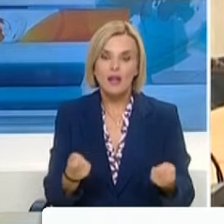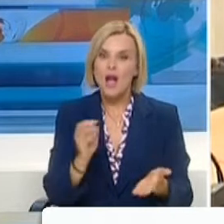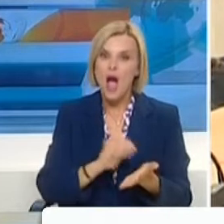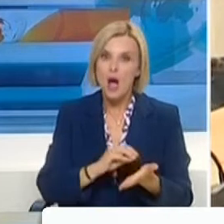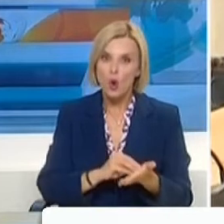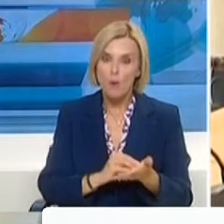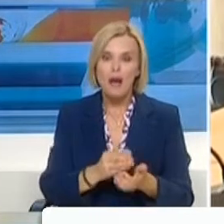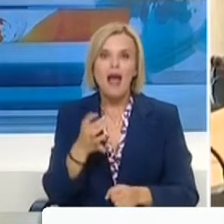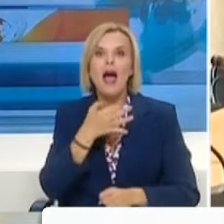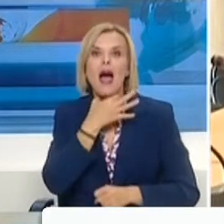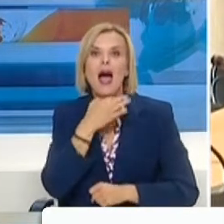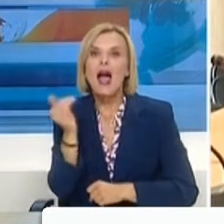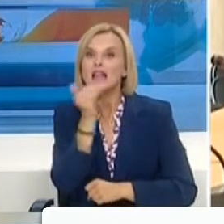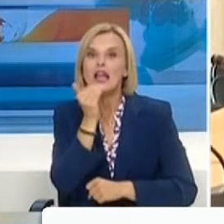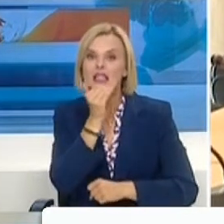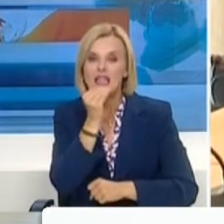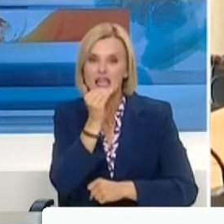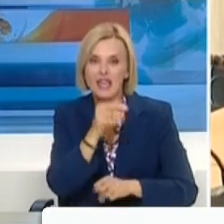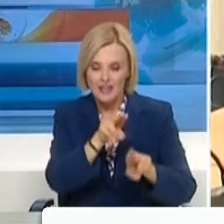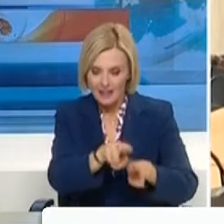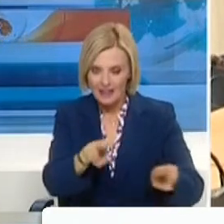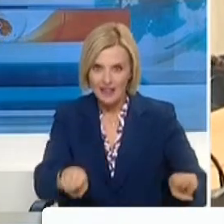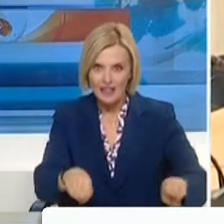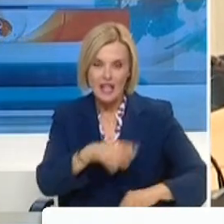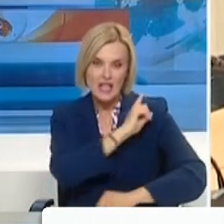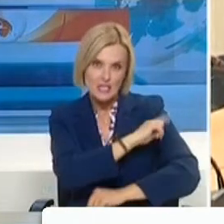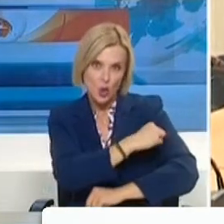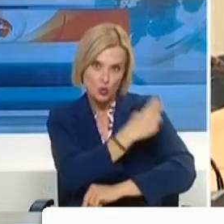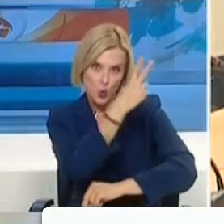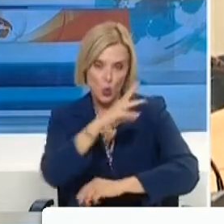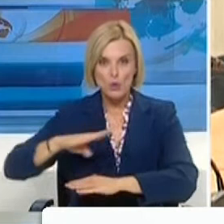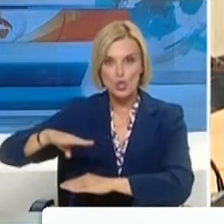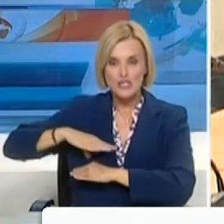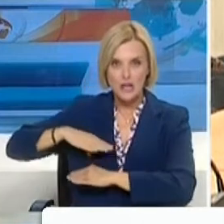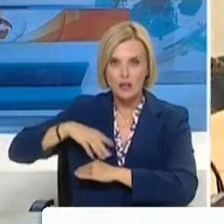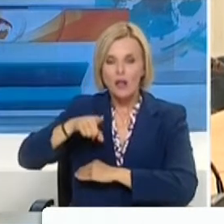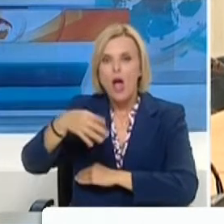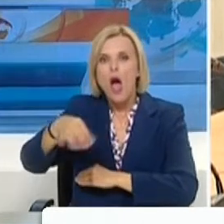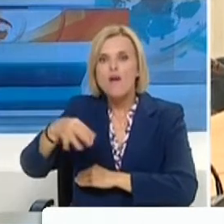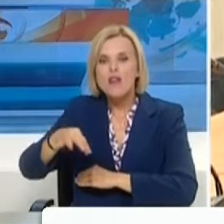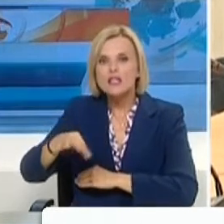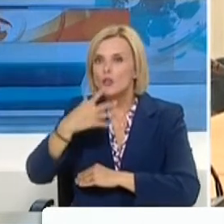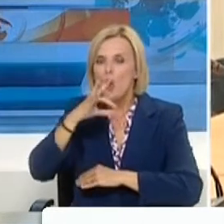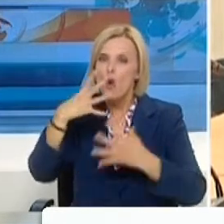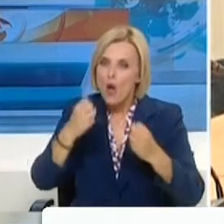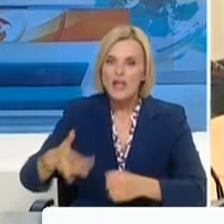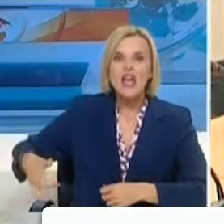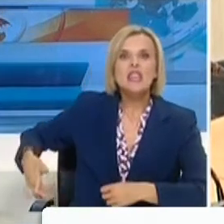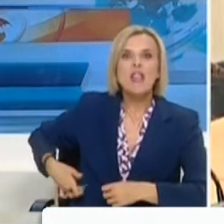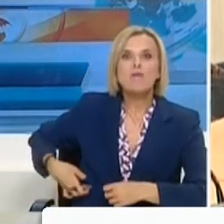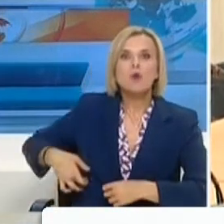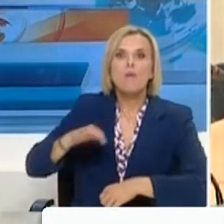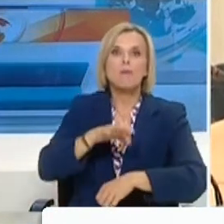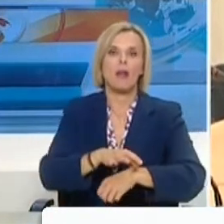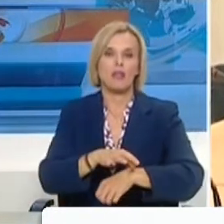του Nimitz νοσηλεύει πολύ ευαίσθητους ασθενείς όπως είναι οι νεφροπαθείς. Ενώ μεγάλο πρόβλημα θα αντιμετωπίσει και το προσωπικό που φορά τις στολές προστασίας.